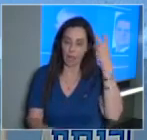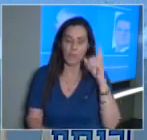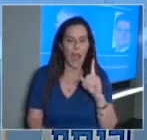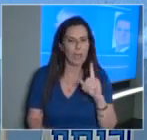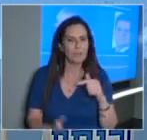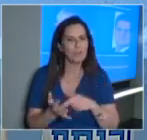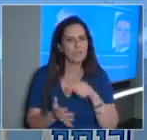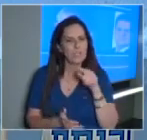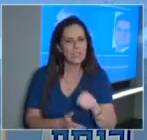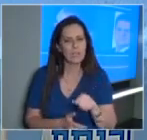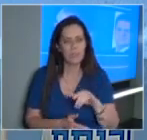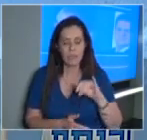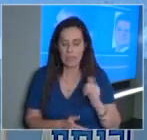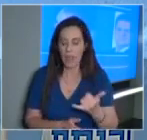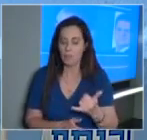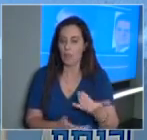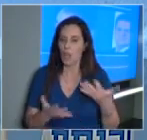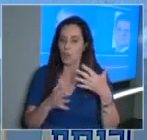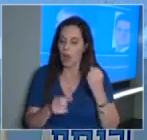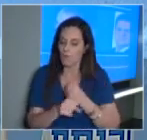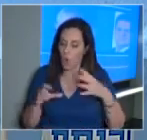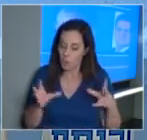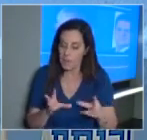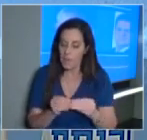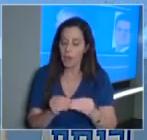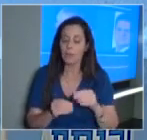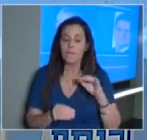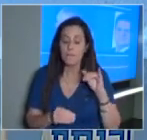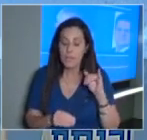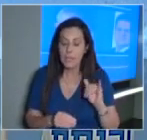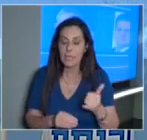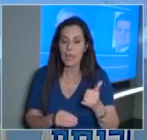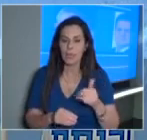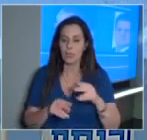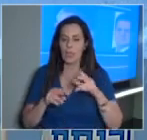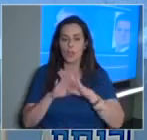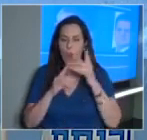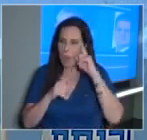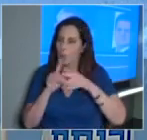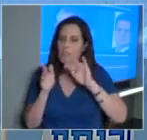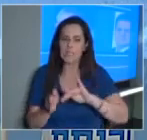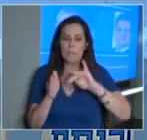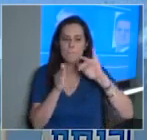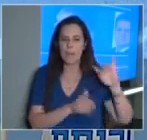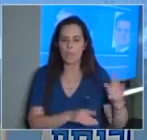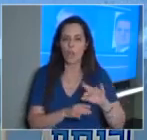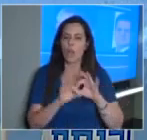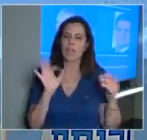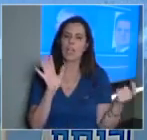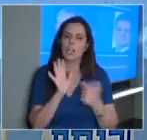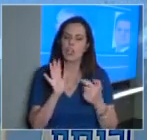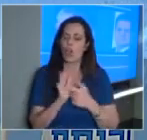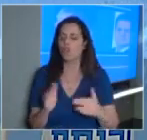אז לצורך העניין הזה כן, לשלב ידיים, למקד, וכן לשים את שאר המחלוקות בצד, לא להתחיל עכשיו לדרוש